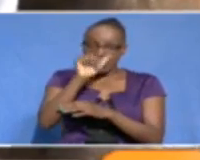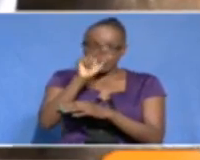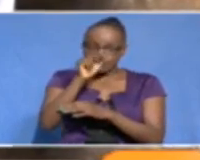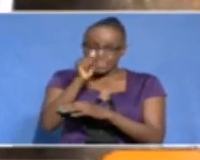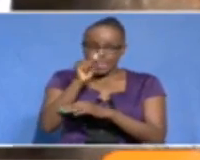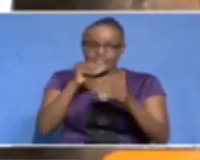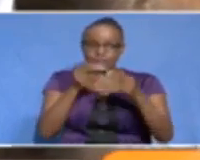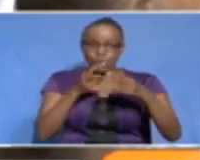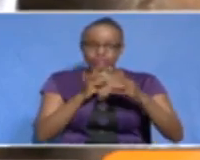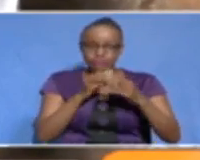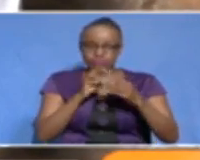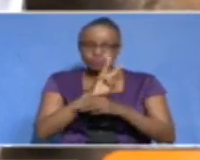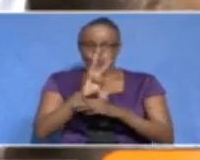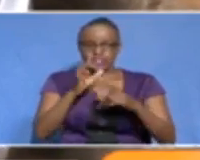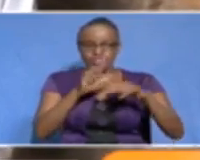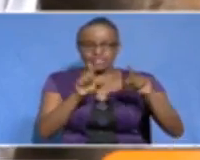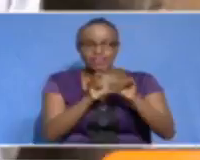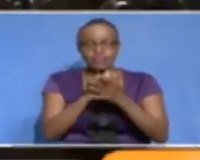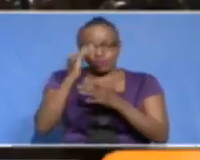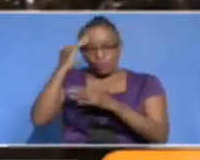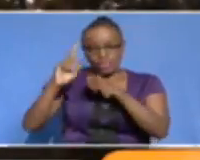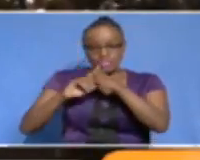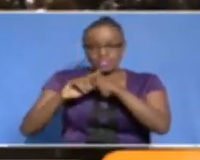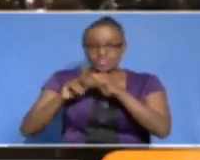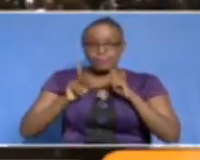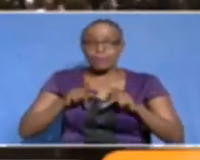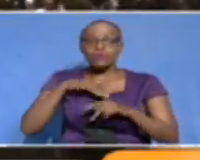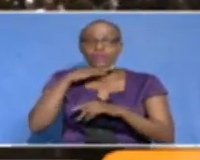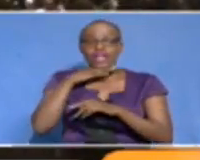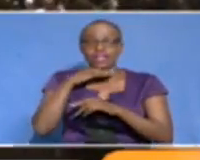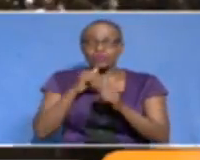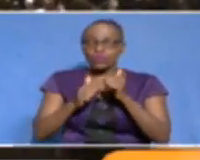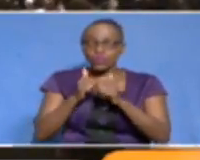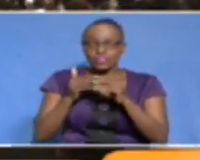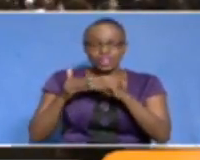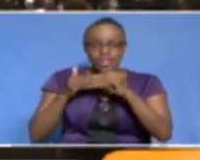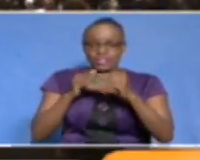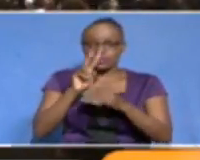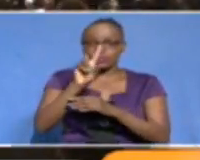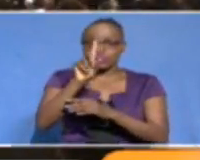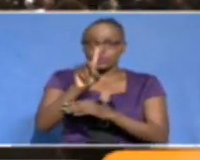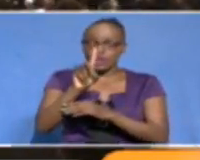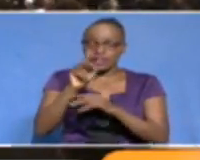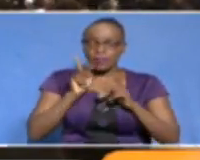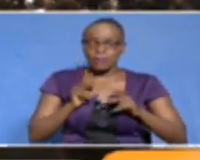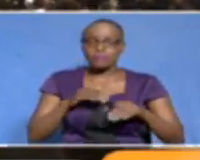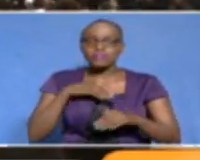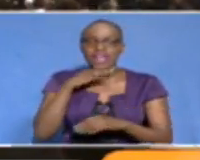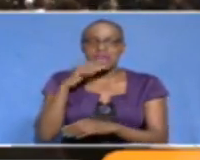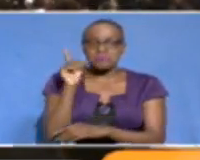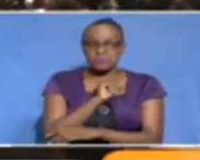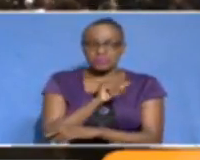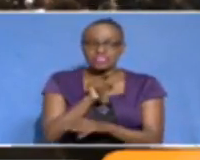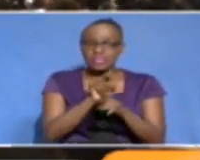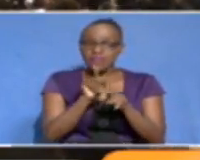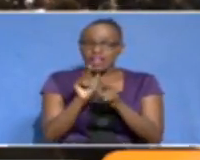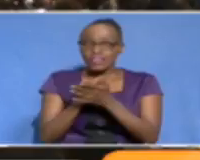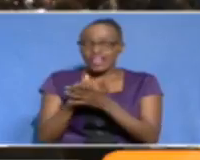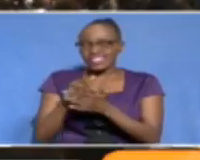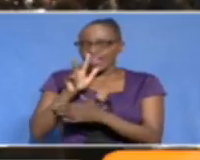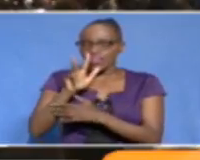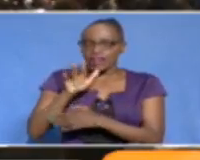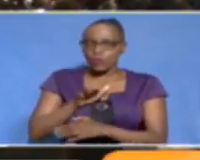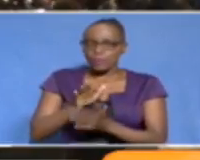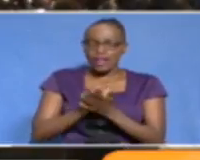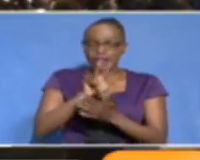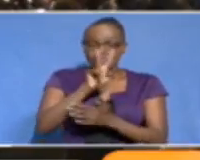Westlands kwa kumbuka watu sita waliofariki katika shambulizi hilo lilosababisha vifo vya watu 21. Waliofariki wakiwemo wanawake watatu